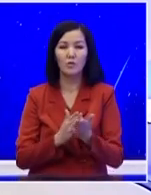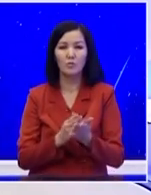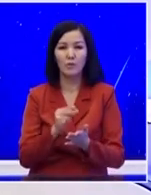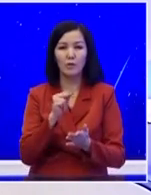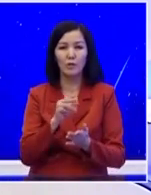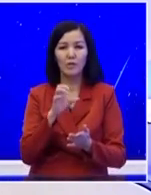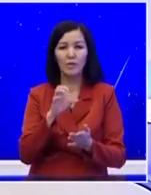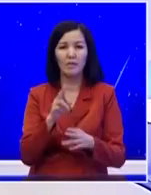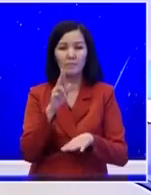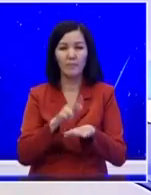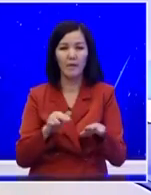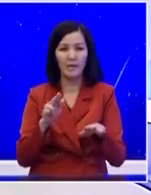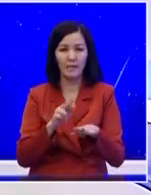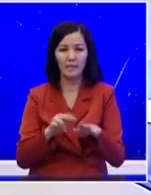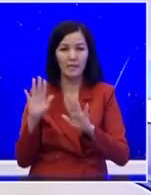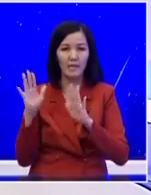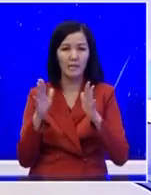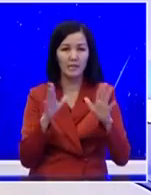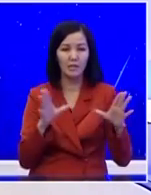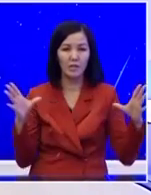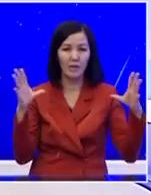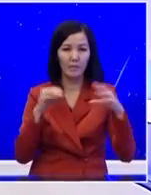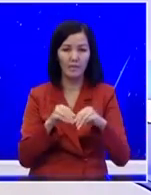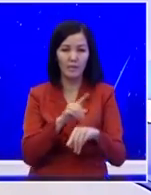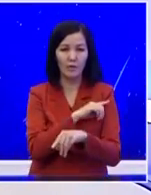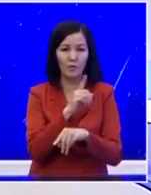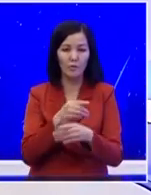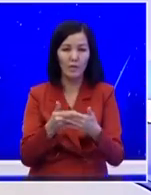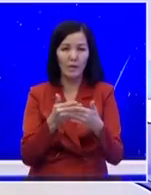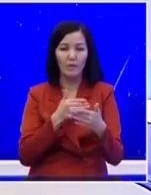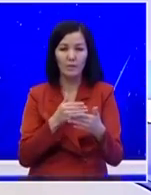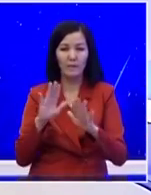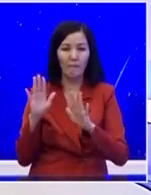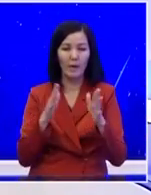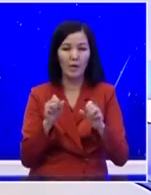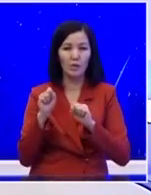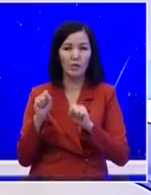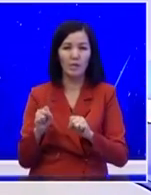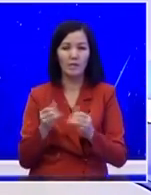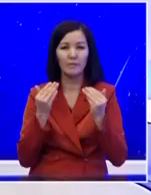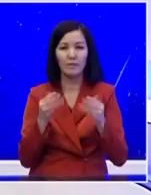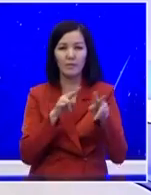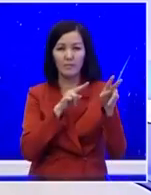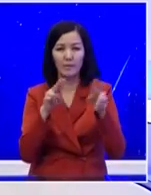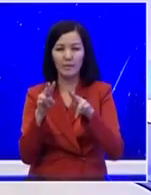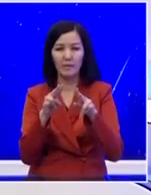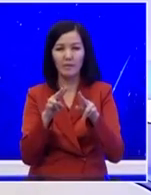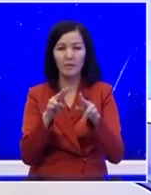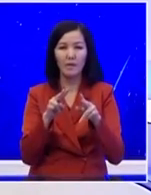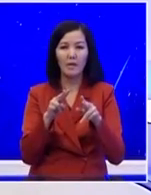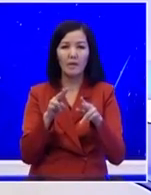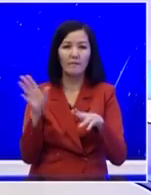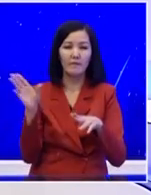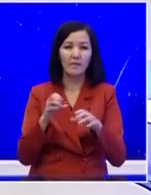Службы ЧС, полиция и лесничие объединили усилия в профилактике пожаров. Сейчас под их пристальным вниманием находятся